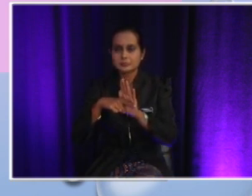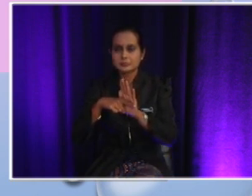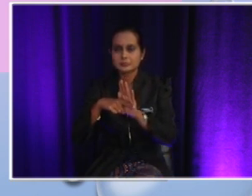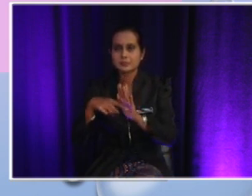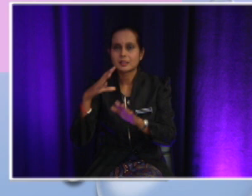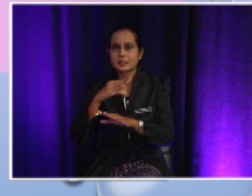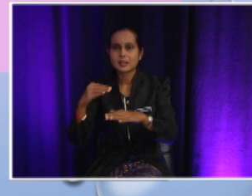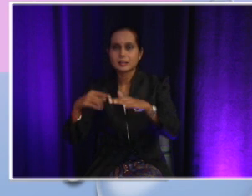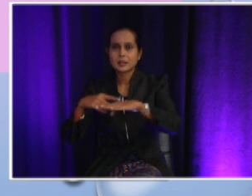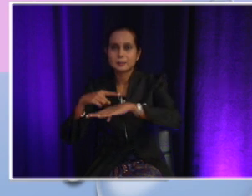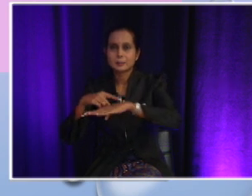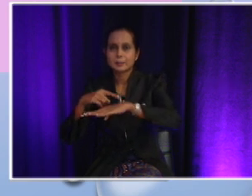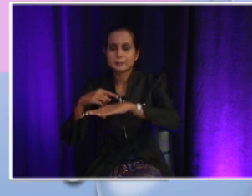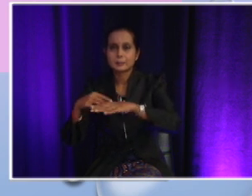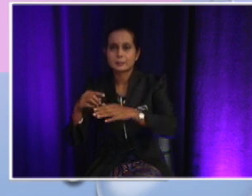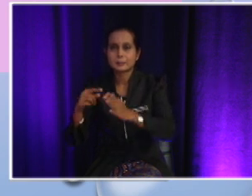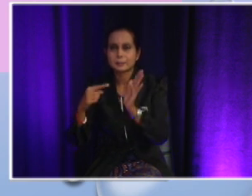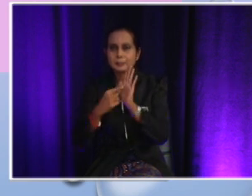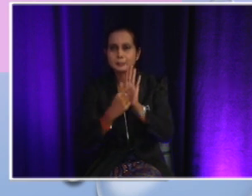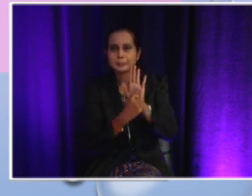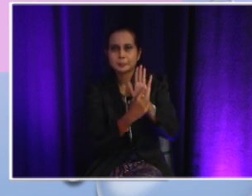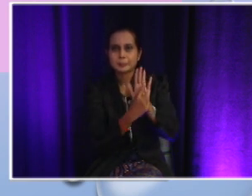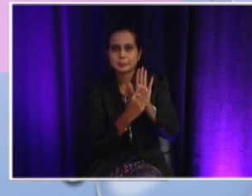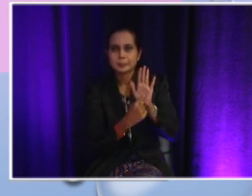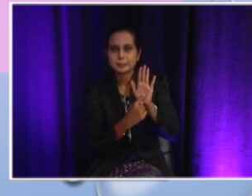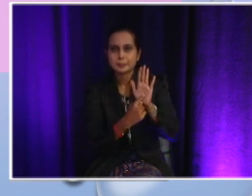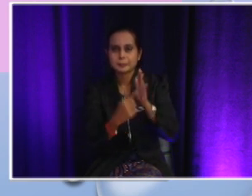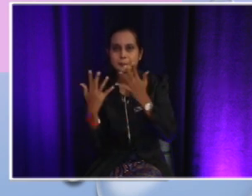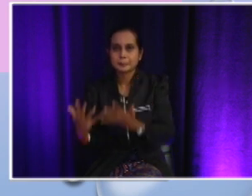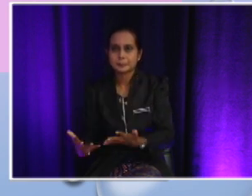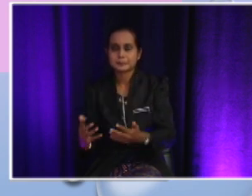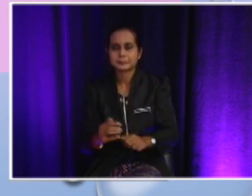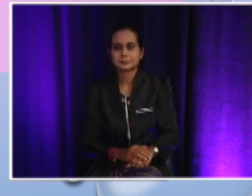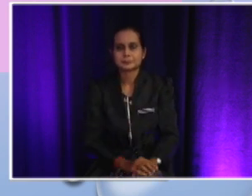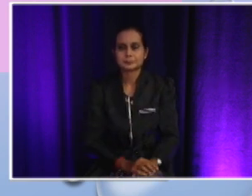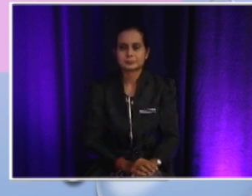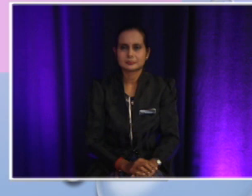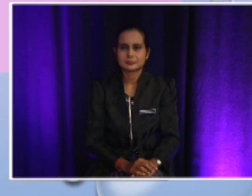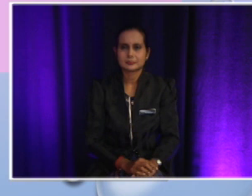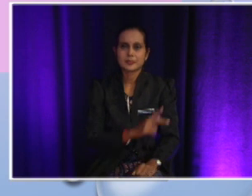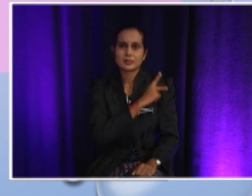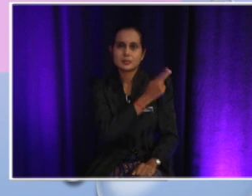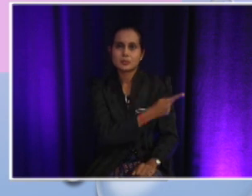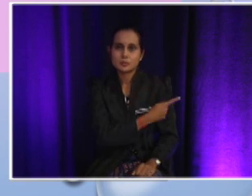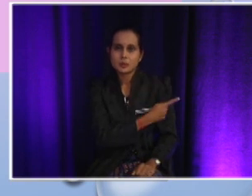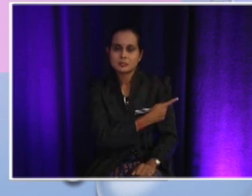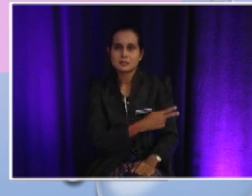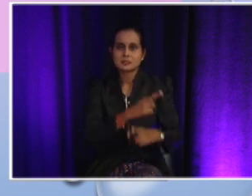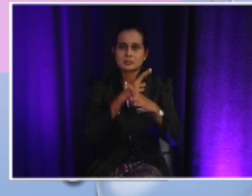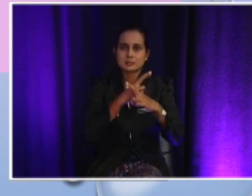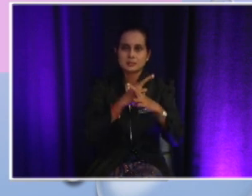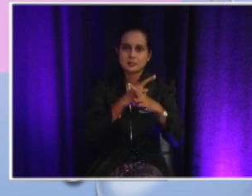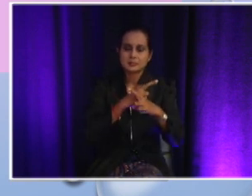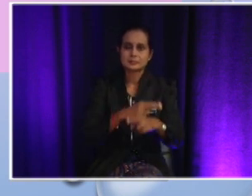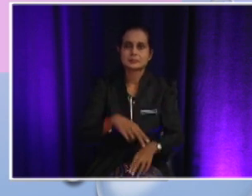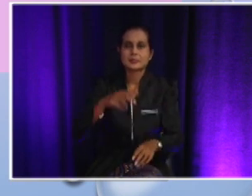yang ada dalam lita. Okey, dan yang ketiga, kuasa merentasi perintang R1. R1 yang ni